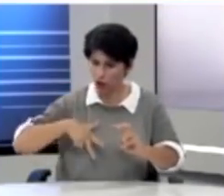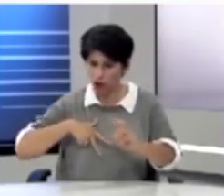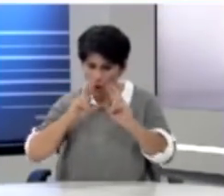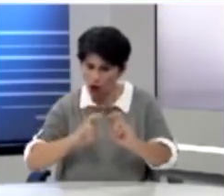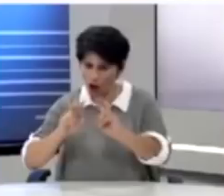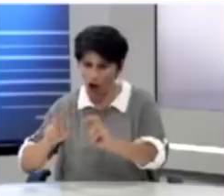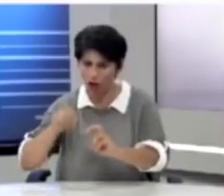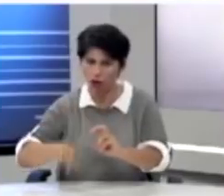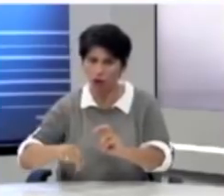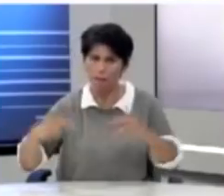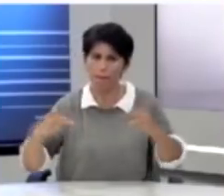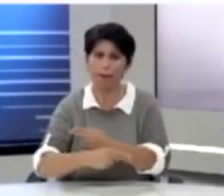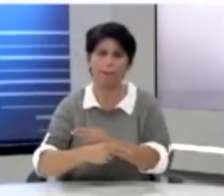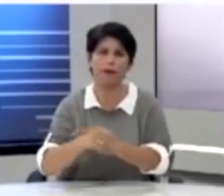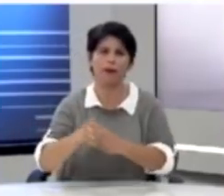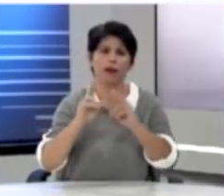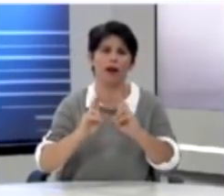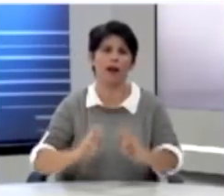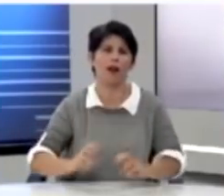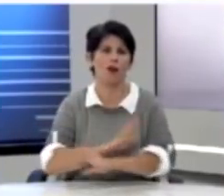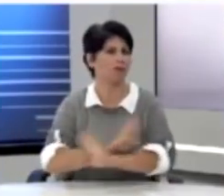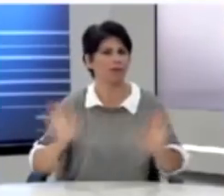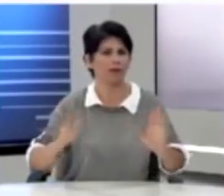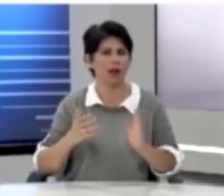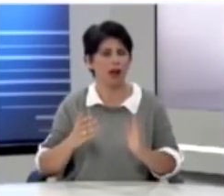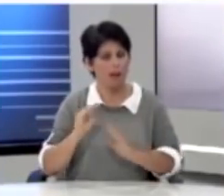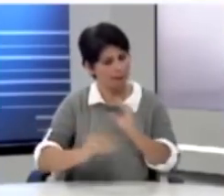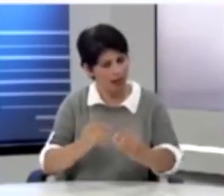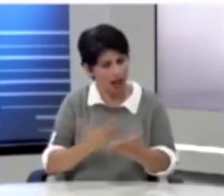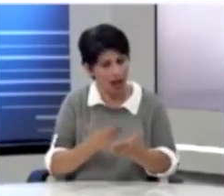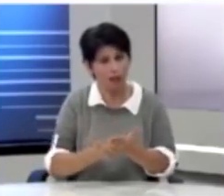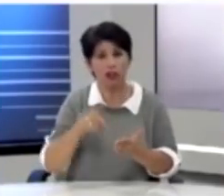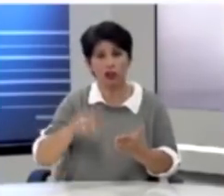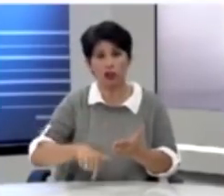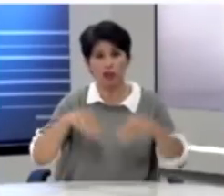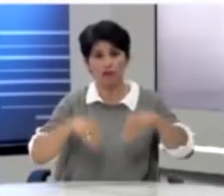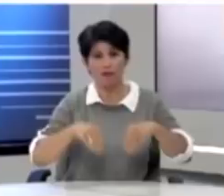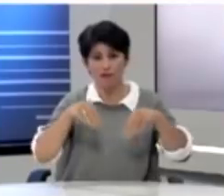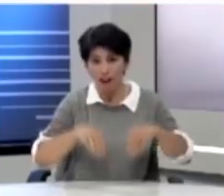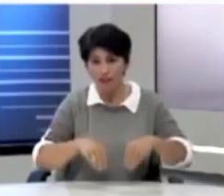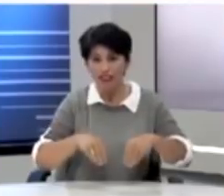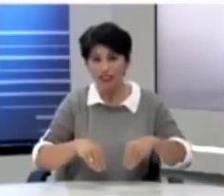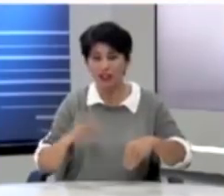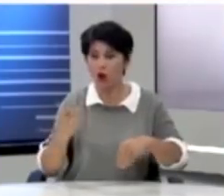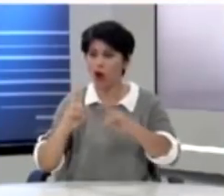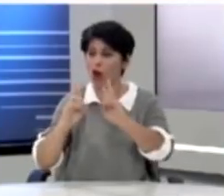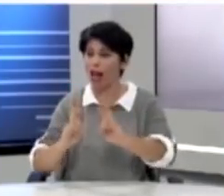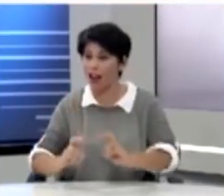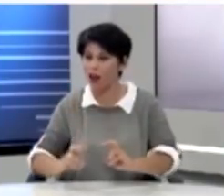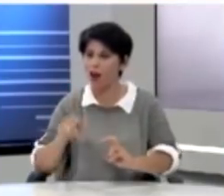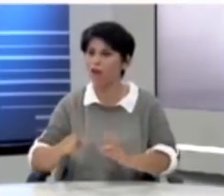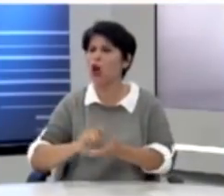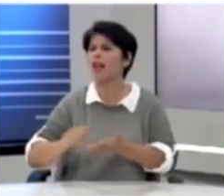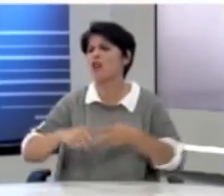κράτος, προκειμένου μια επένδυση να αδειοδοτηθεί. Βαφτίζεται κάθε έλεγχο